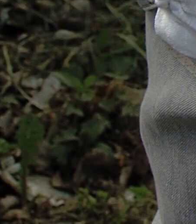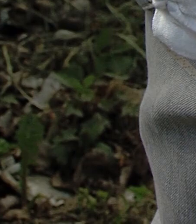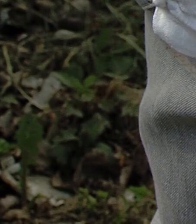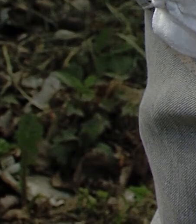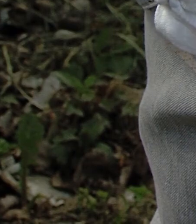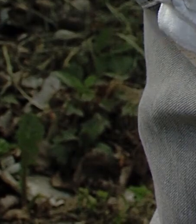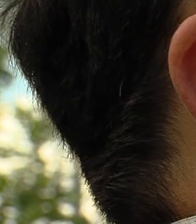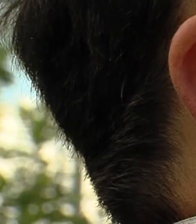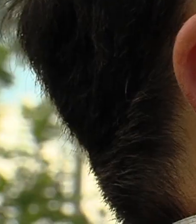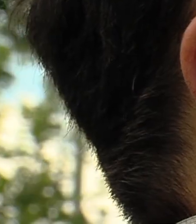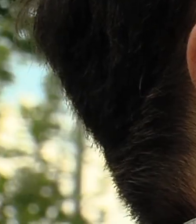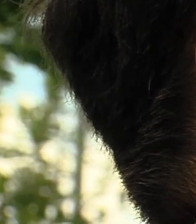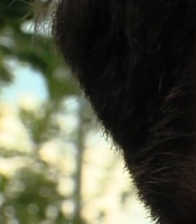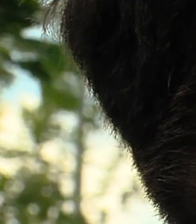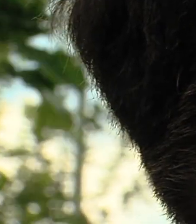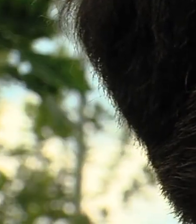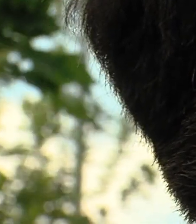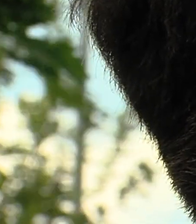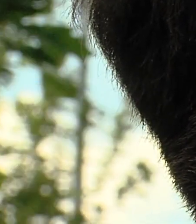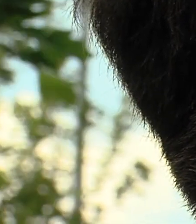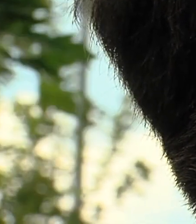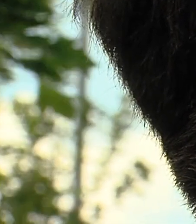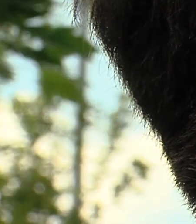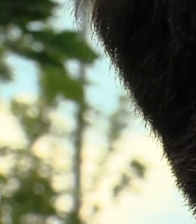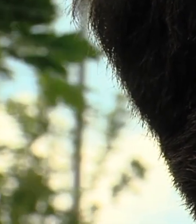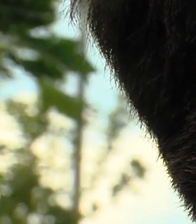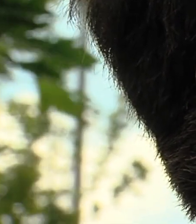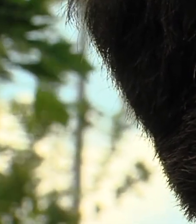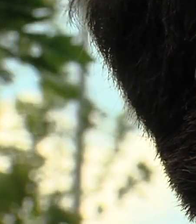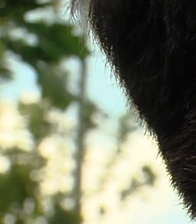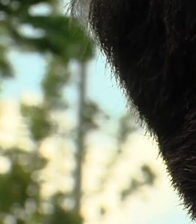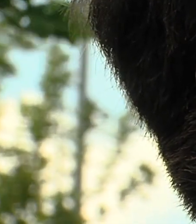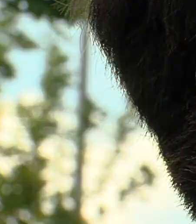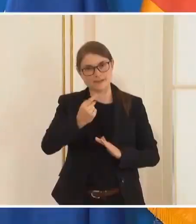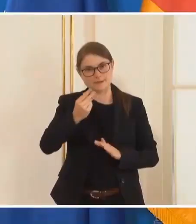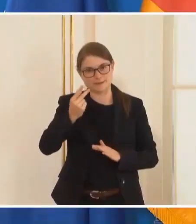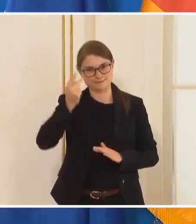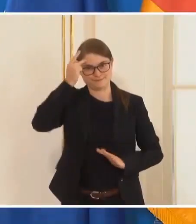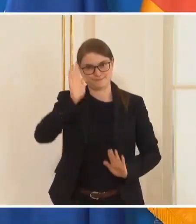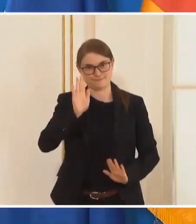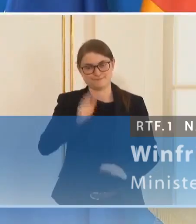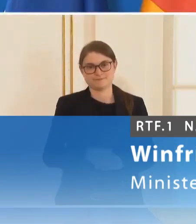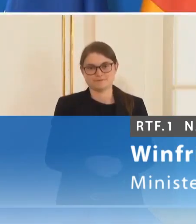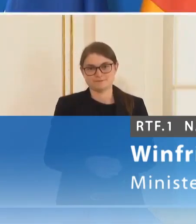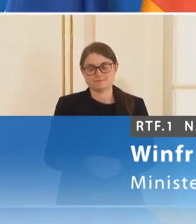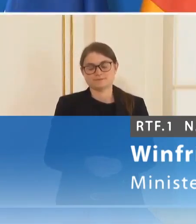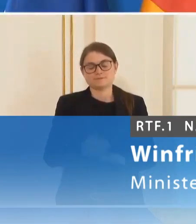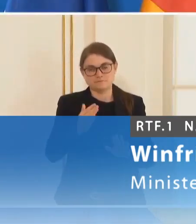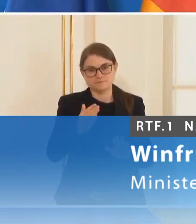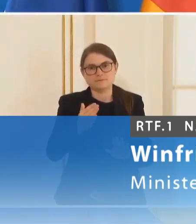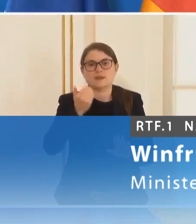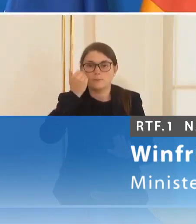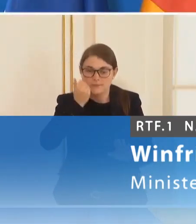Ministerpräsident noch einmal an die Eigenverantwortung und die Rolle jedes Einzelnen im Kampf gegen die Pandemie. Halten Sie die Zahl Ihrer